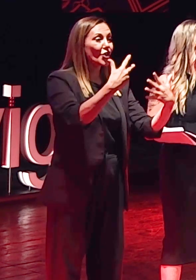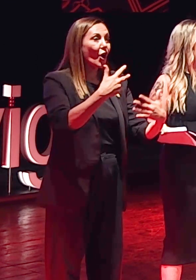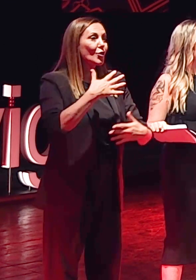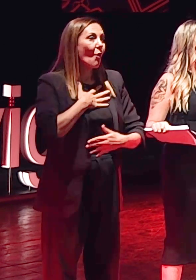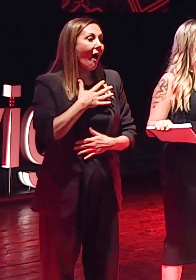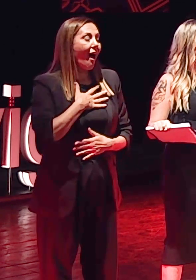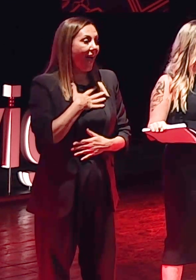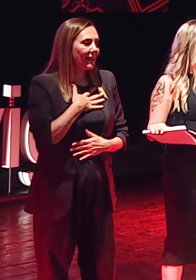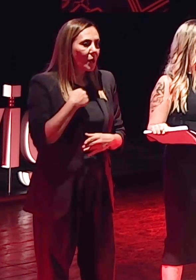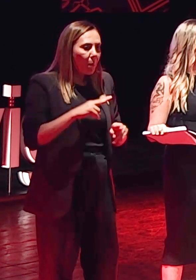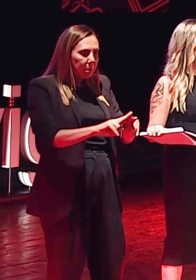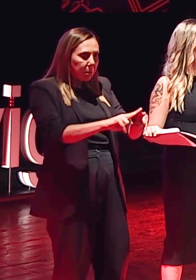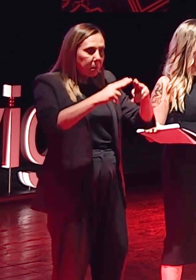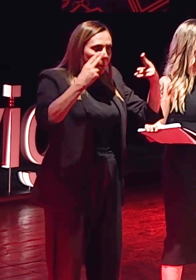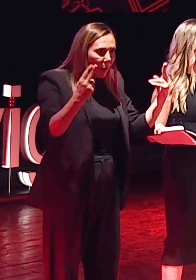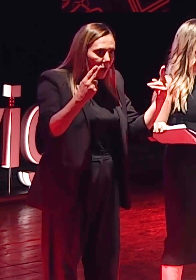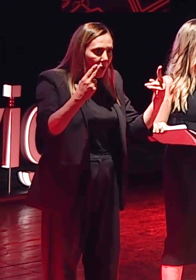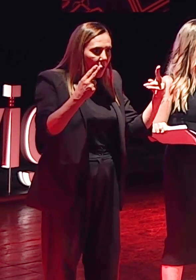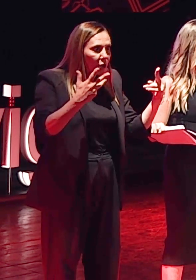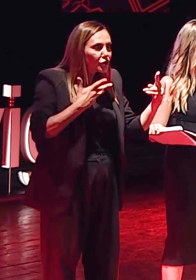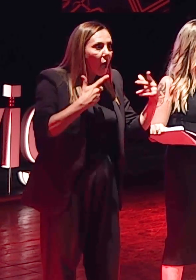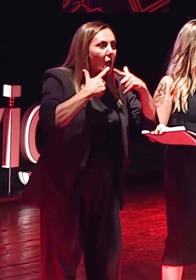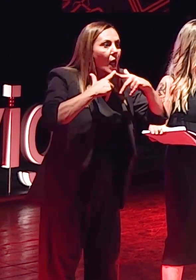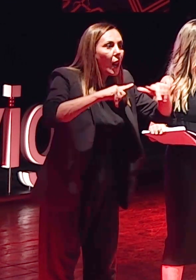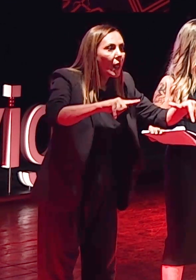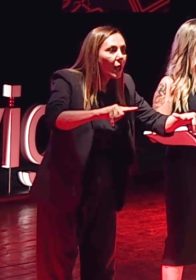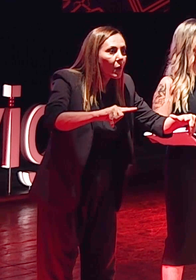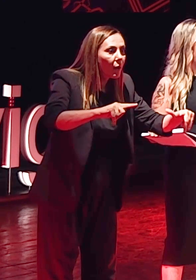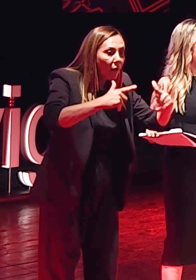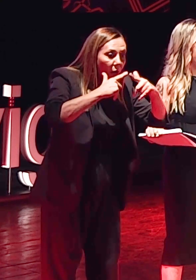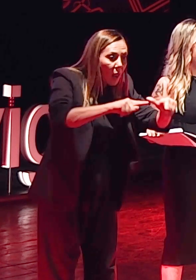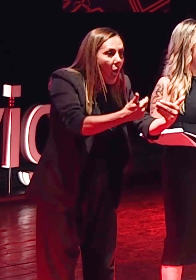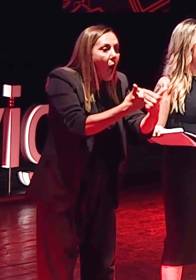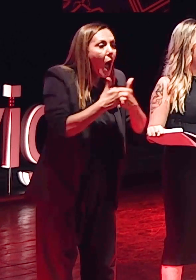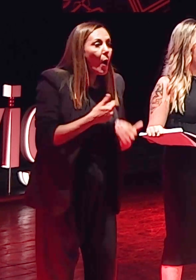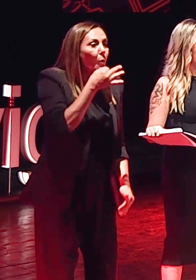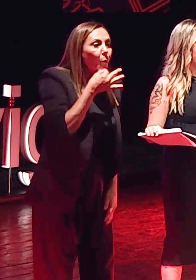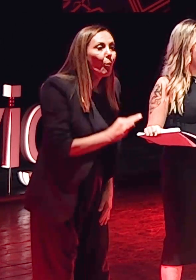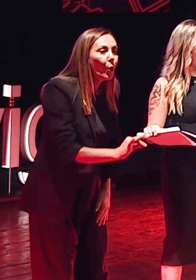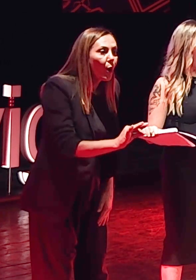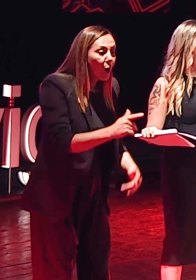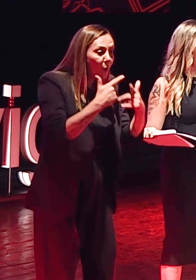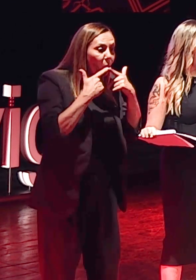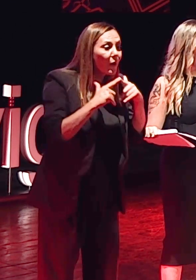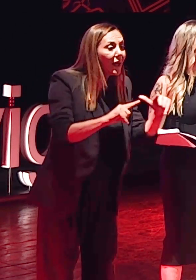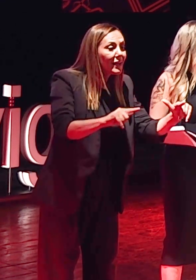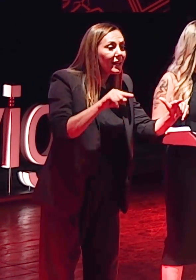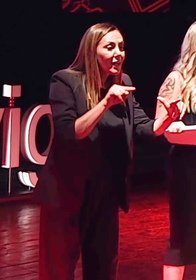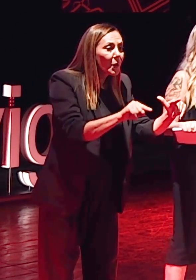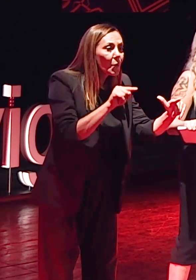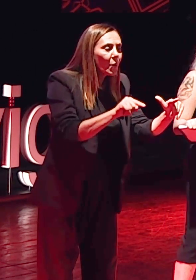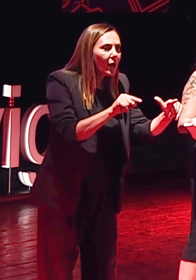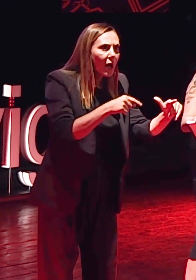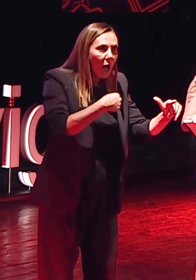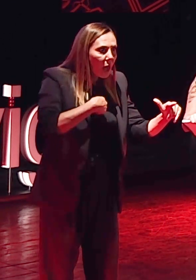ho scoperto finalmente che esisteva una lingua che poteva aiutarmi una lingua dove io